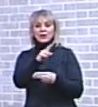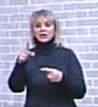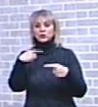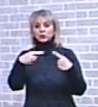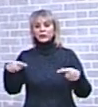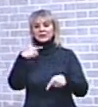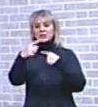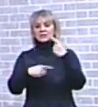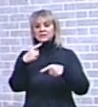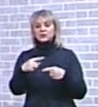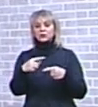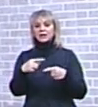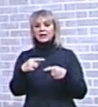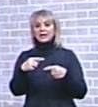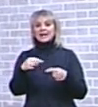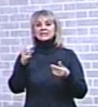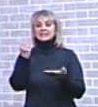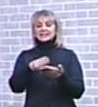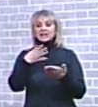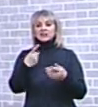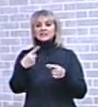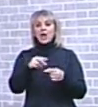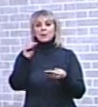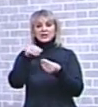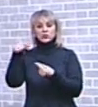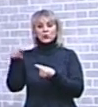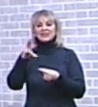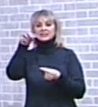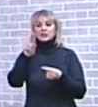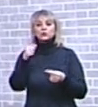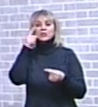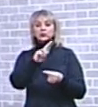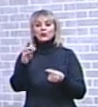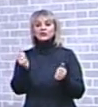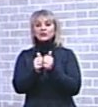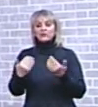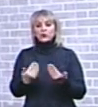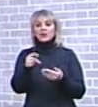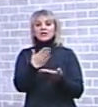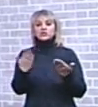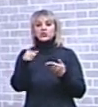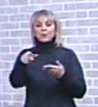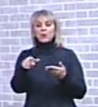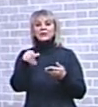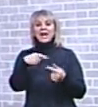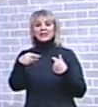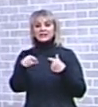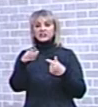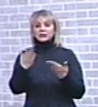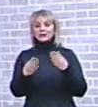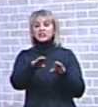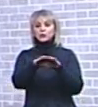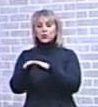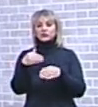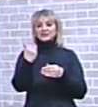других традиционных ценностях для определенной национальности, чтобы узнать, кто живет с тобой рядом, чем он отличен или